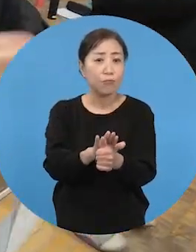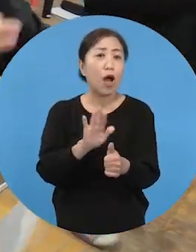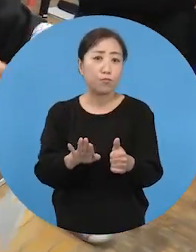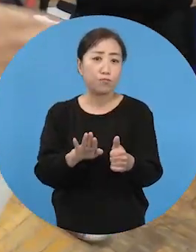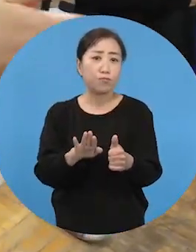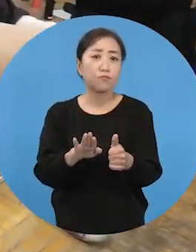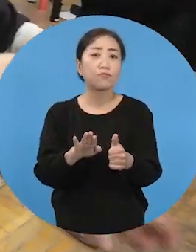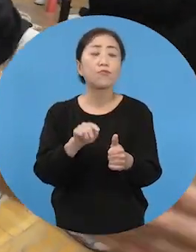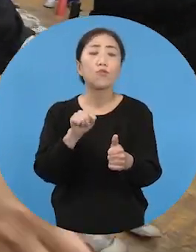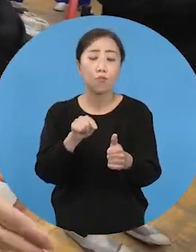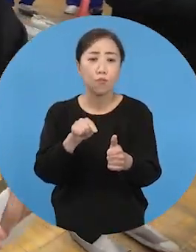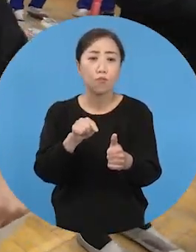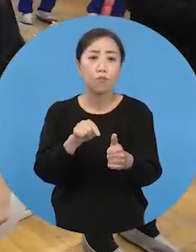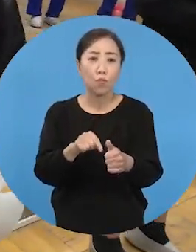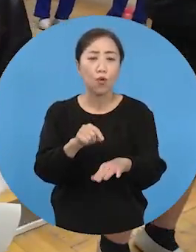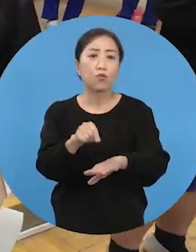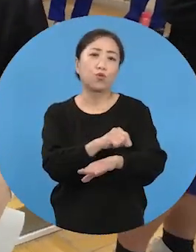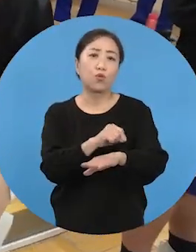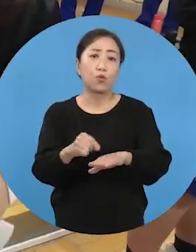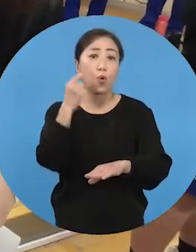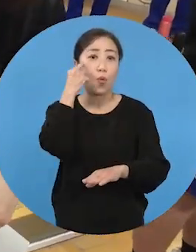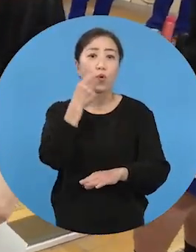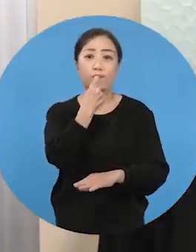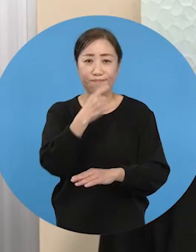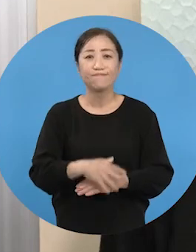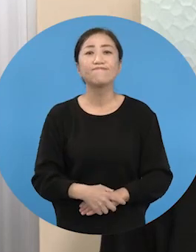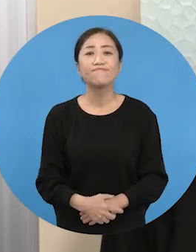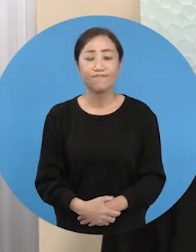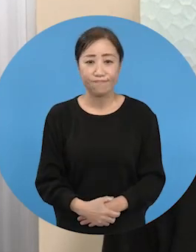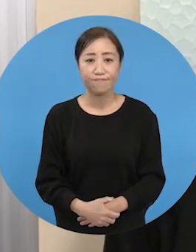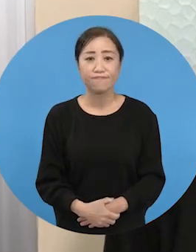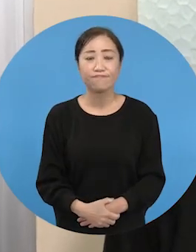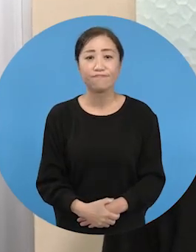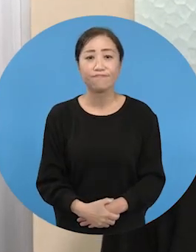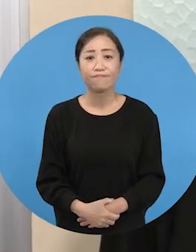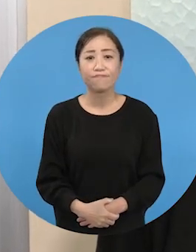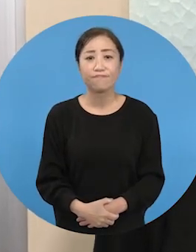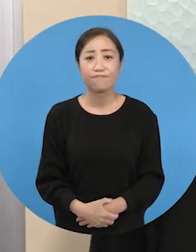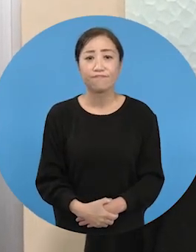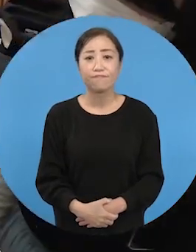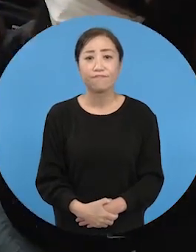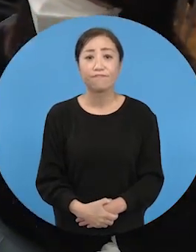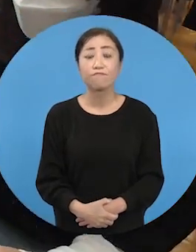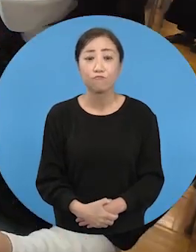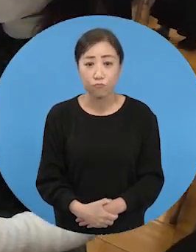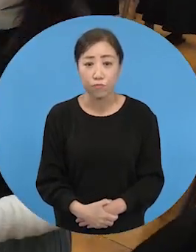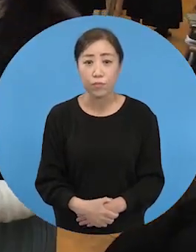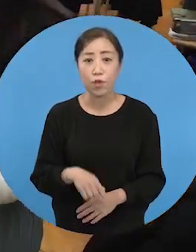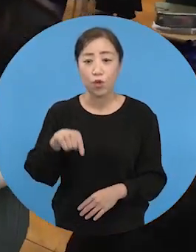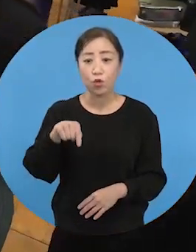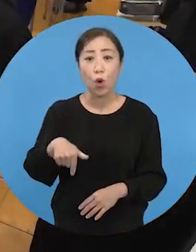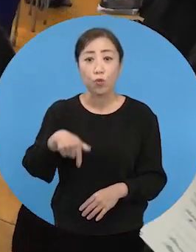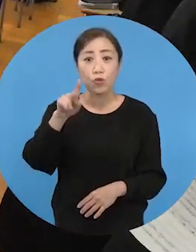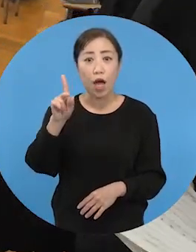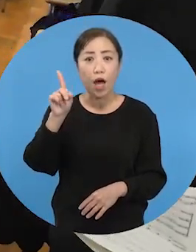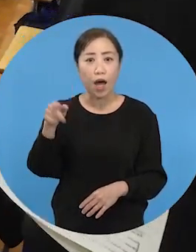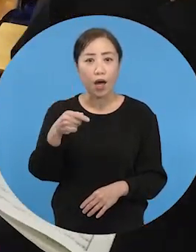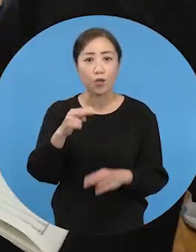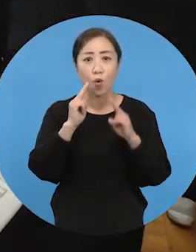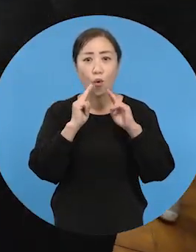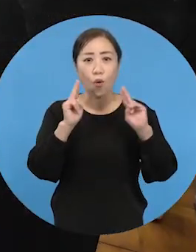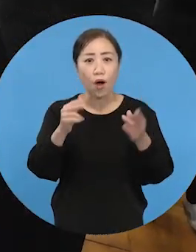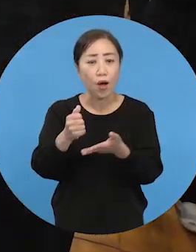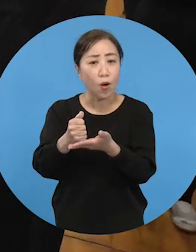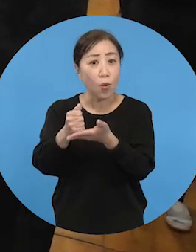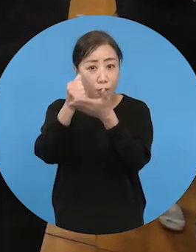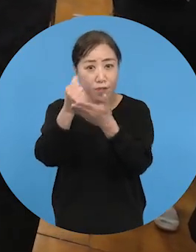るんですけど、なんかそこも結構四中ならではの魅力じゃないかなと思っています。 ソプラノっていうとメインどころという